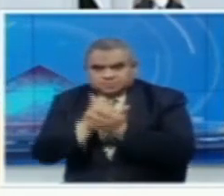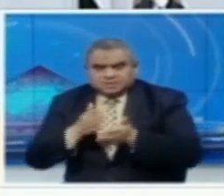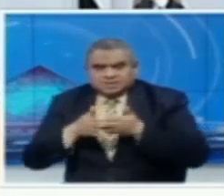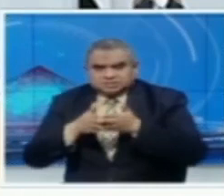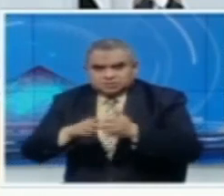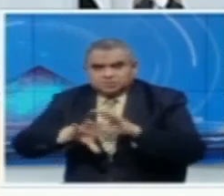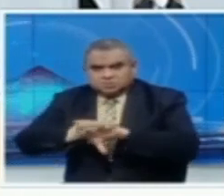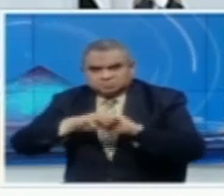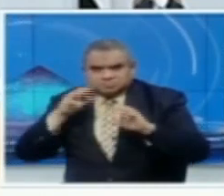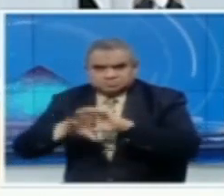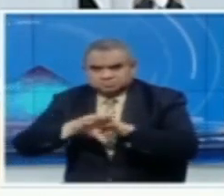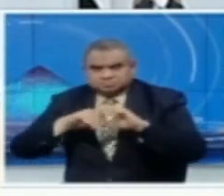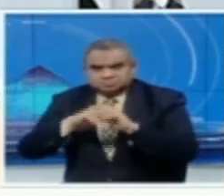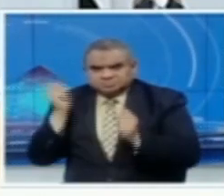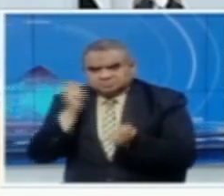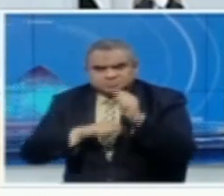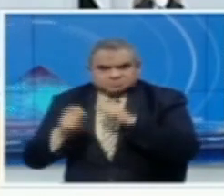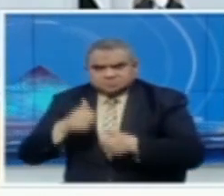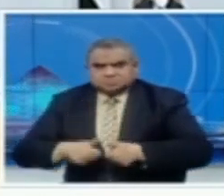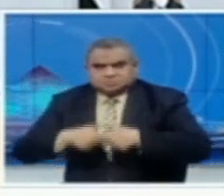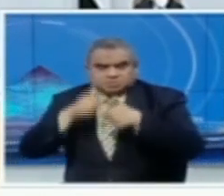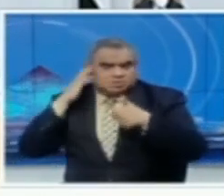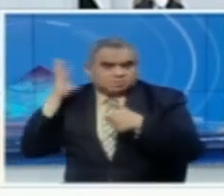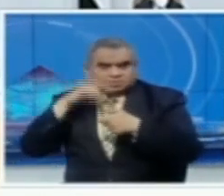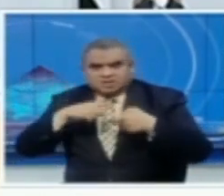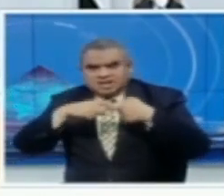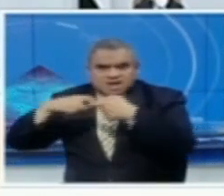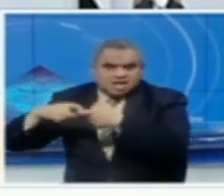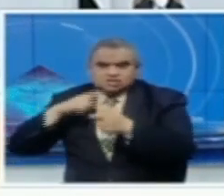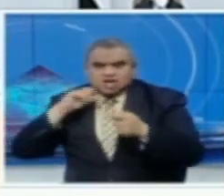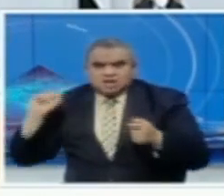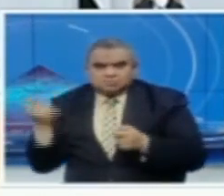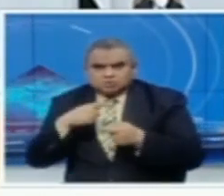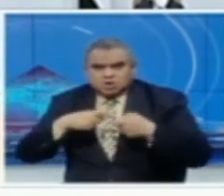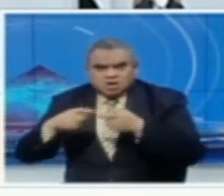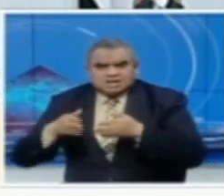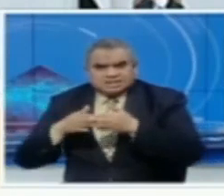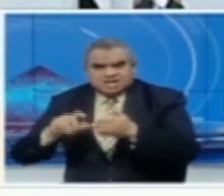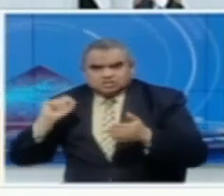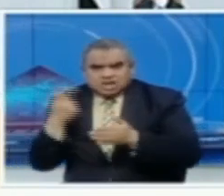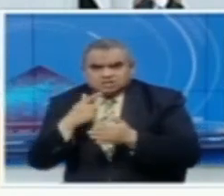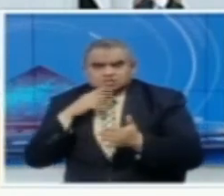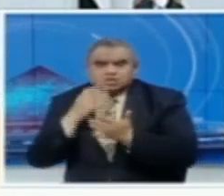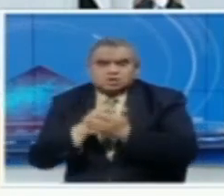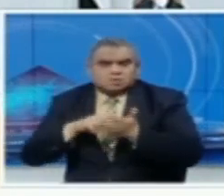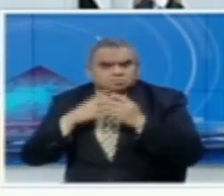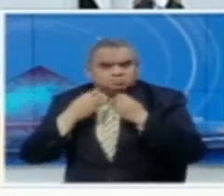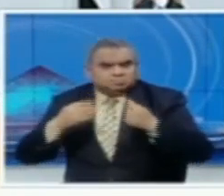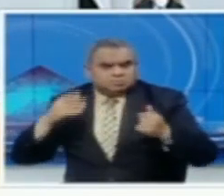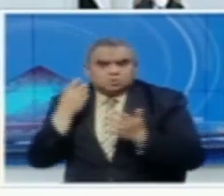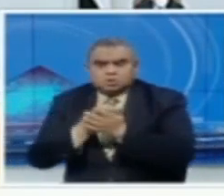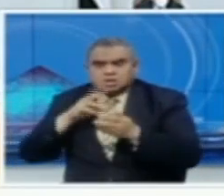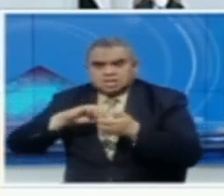من قاطرات وكراكات حفر ولنشات الإرشاد، وكذا جهود التنسيق مع الشركاء الدوليين